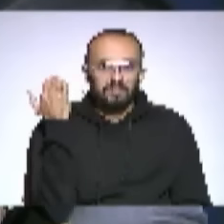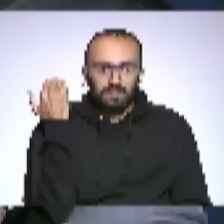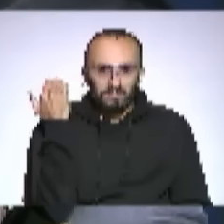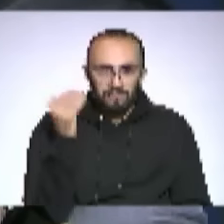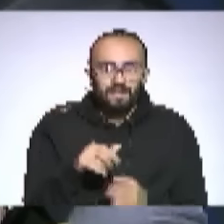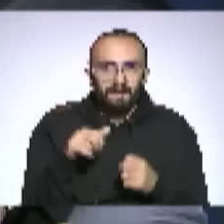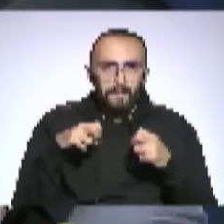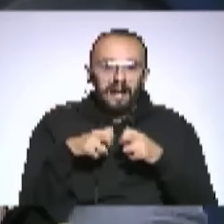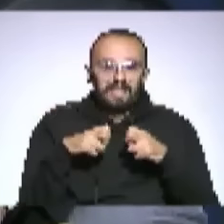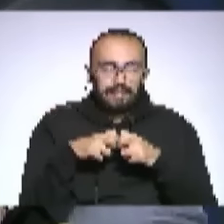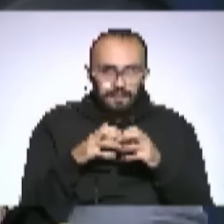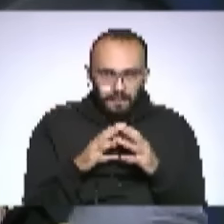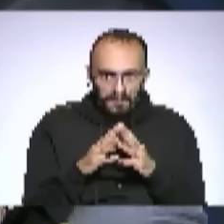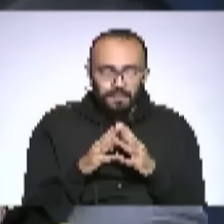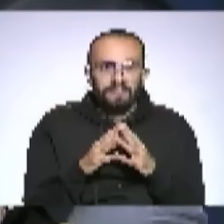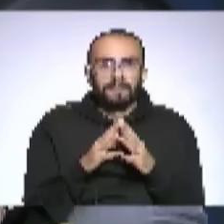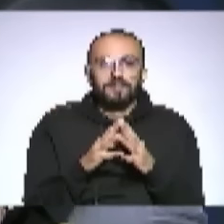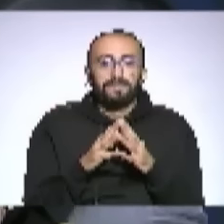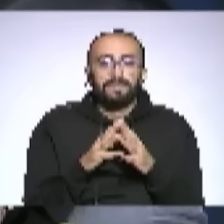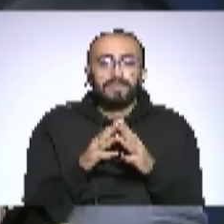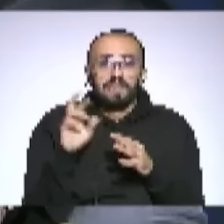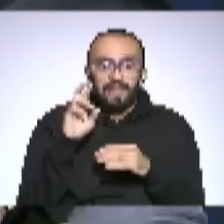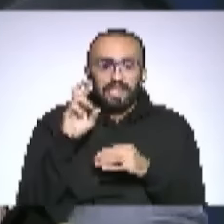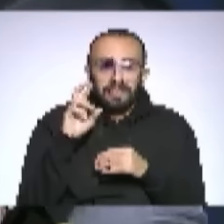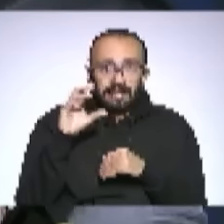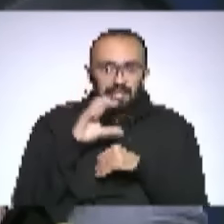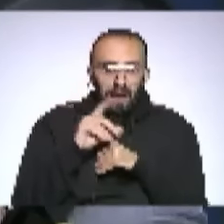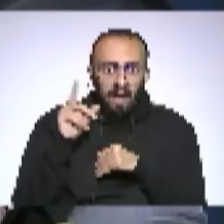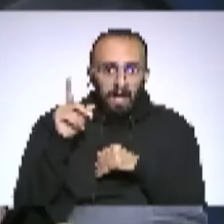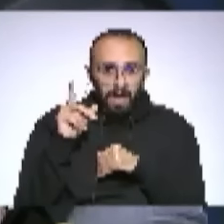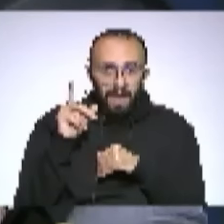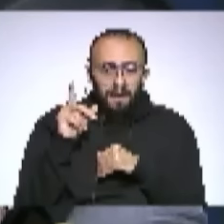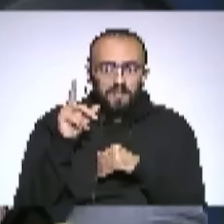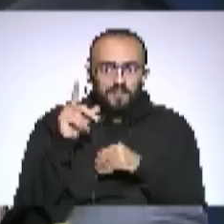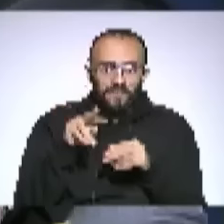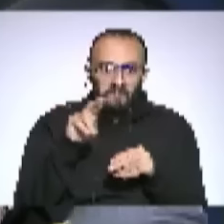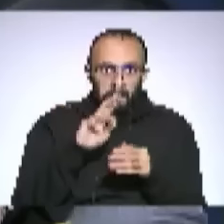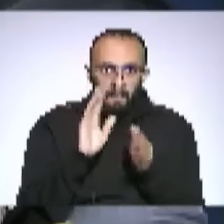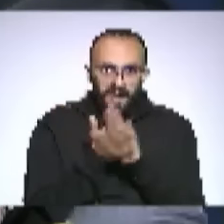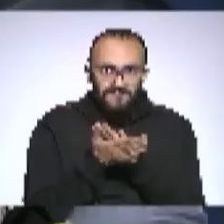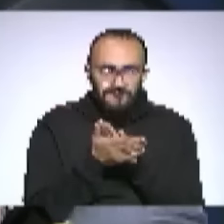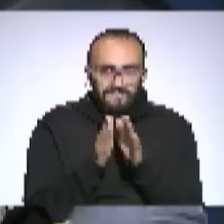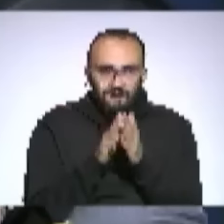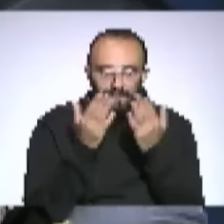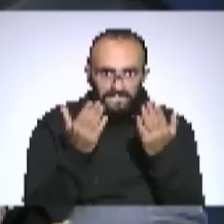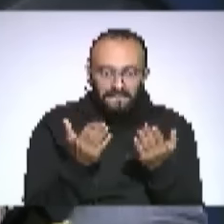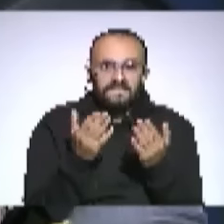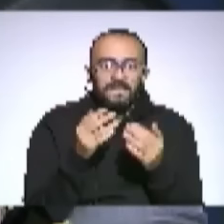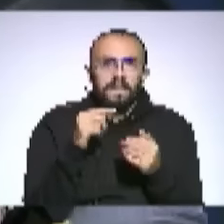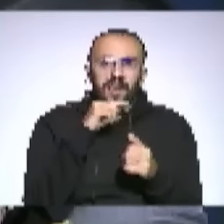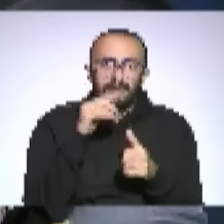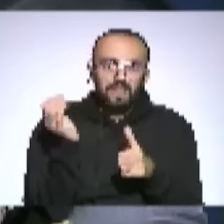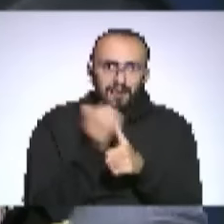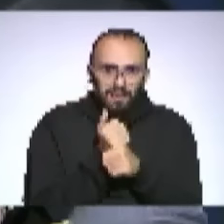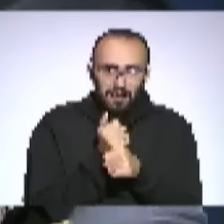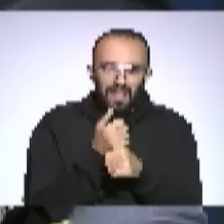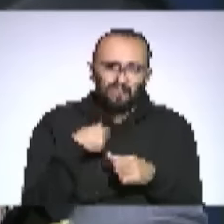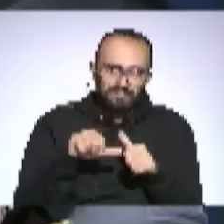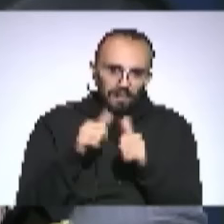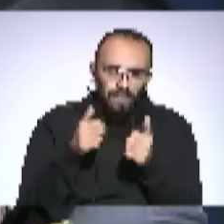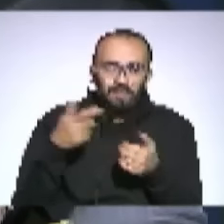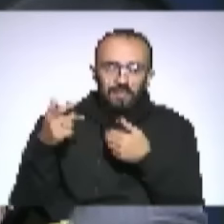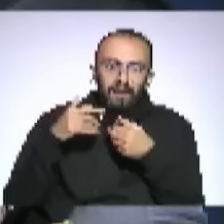المعادي اه تمام والكنيسه فتح لي ملف وحضور الزوجه وكده واعترفت بكل حاجه